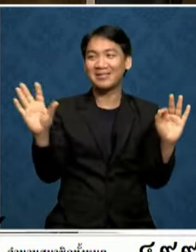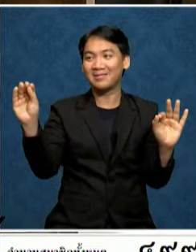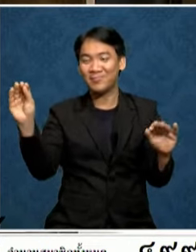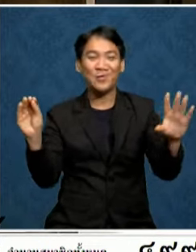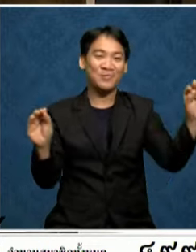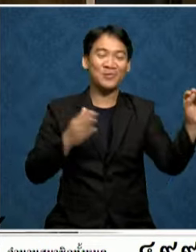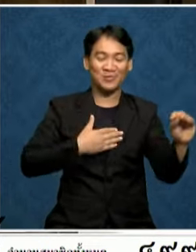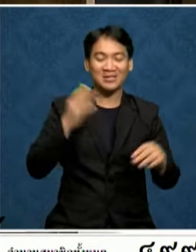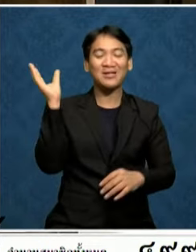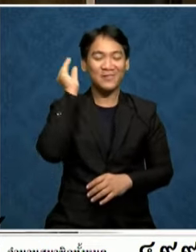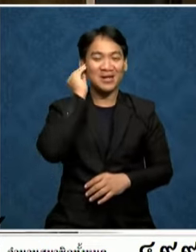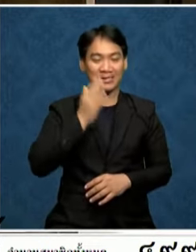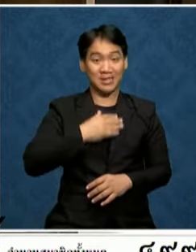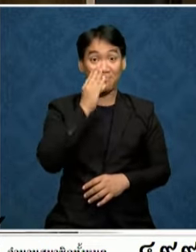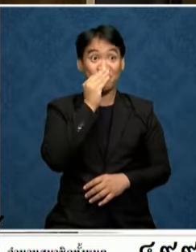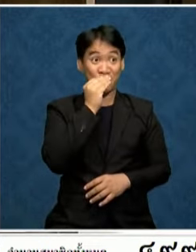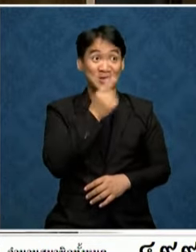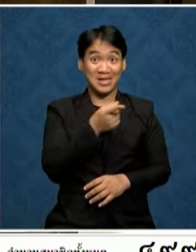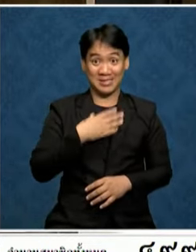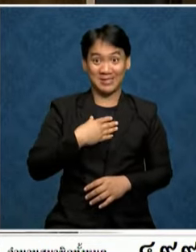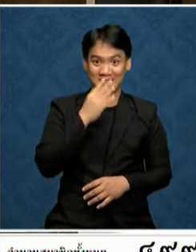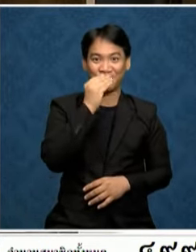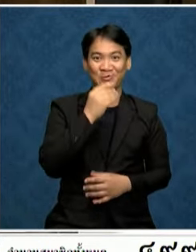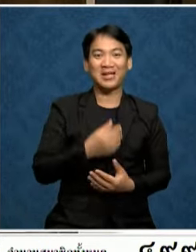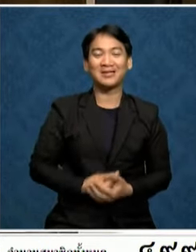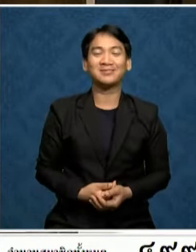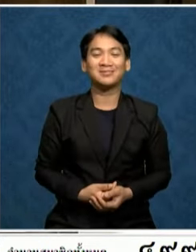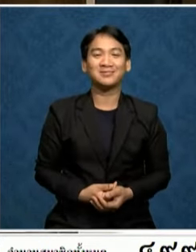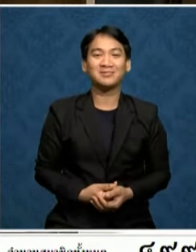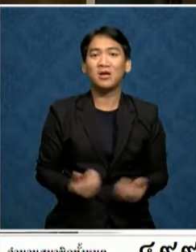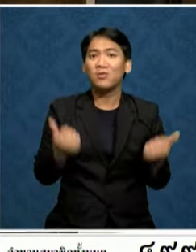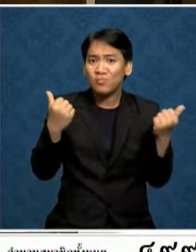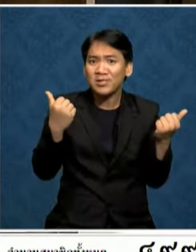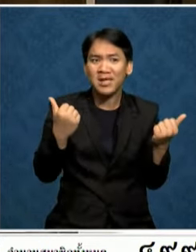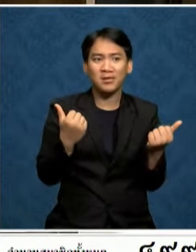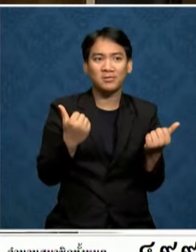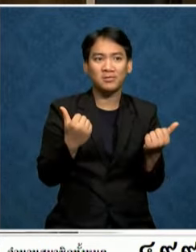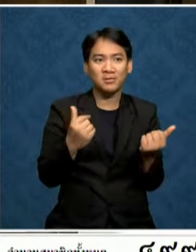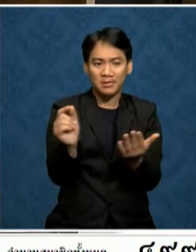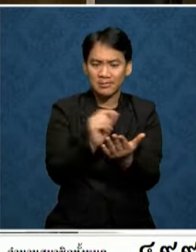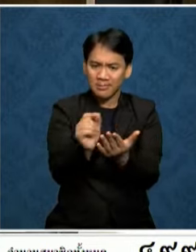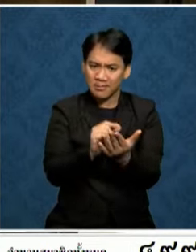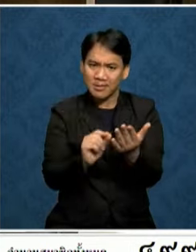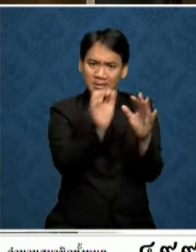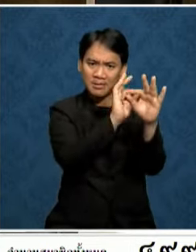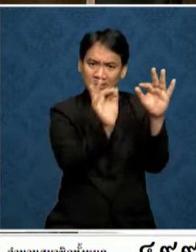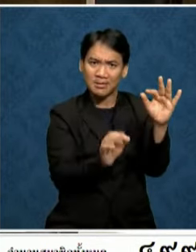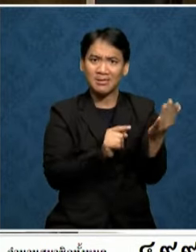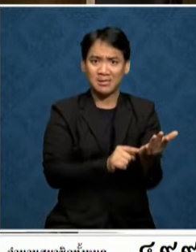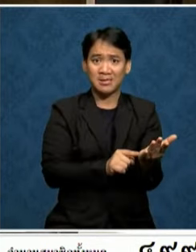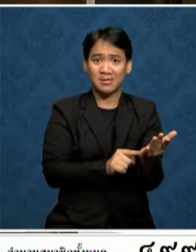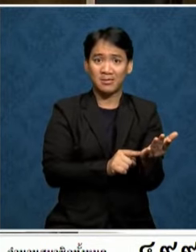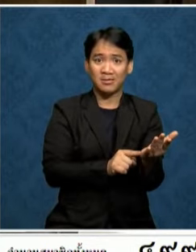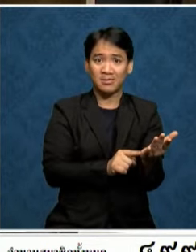จะพูดให้ท่านฟังด้วยนะคะก็ในมุมนึงจริงๆวันนี้เตรียมสคริปมาจะพูดเกี่ยวกับเรื่องการสอนเรื่องตั้งแต่เด็กค่ะ